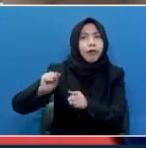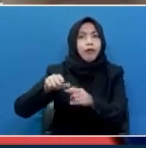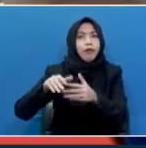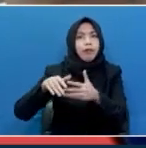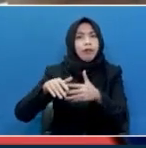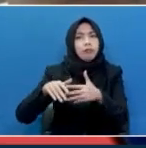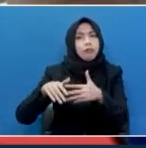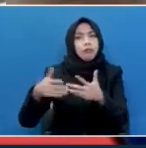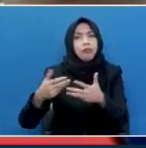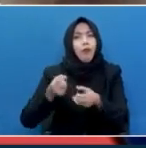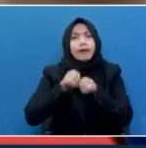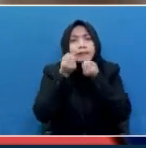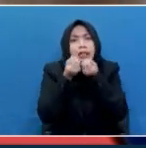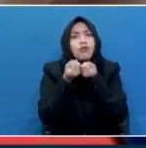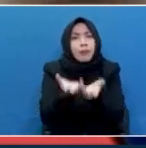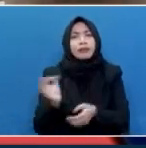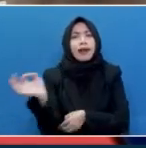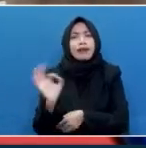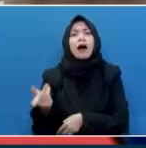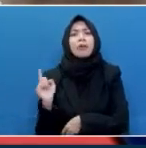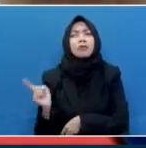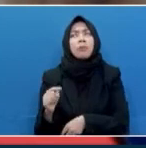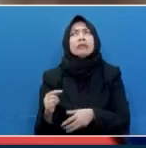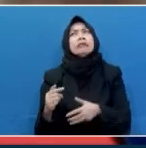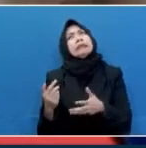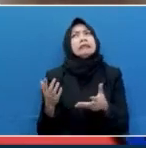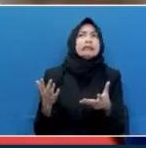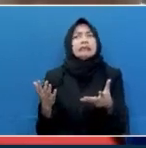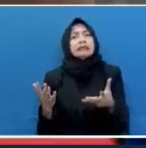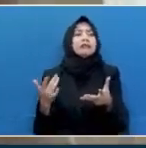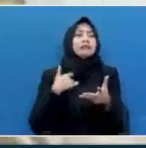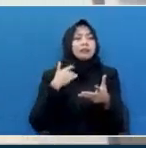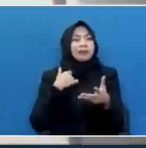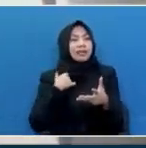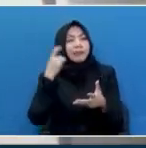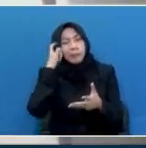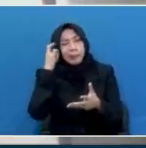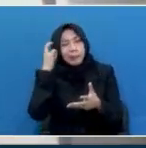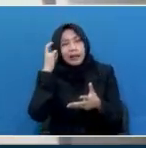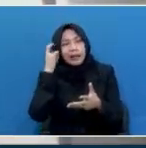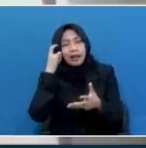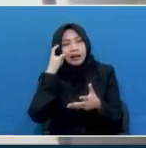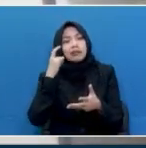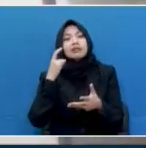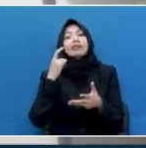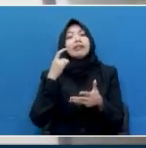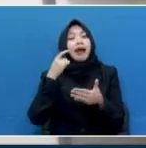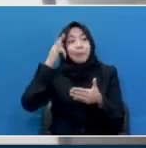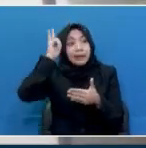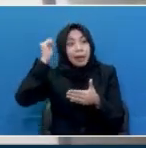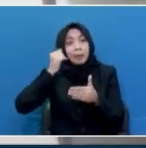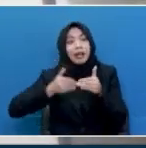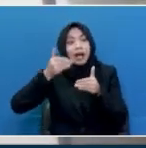elektabilitas dari PDIP Saya pikir itu hanya hanyalah kemudian proses politik yang EE nanti kita tidak tahu